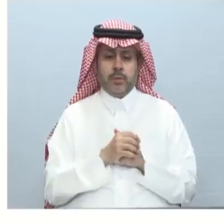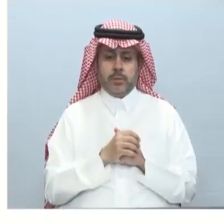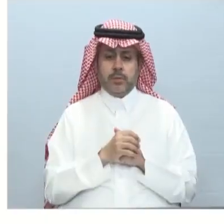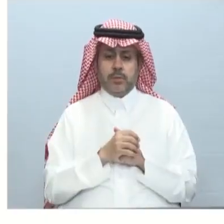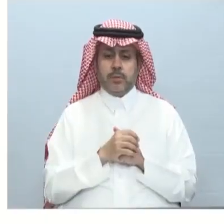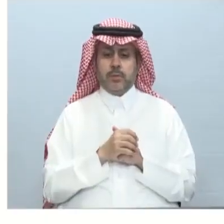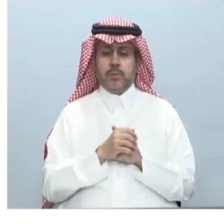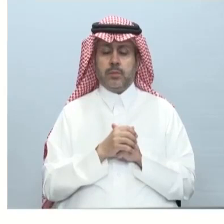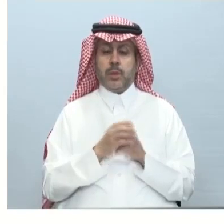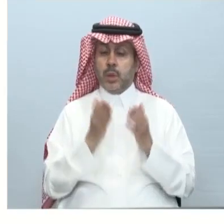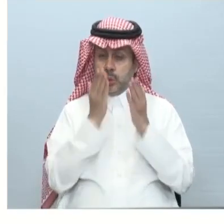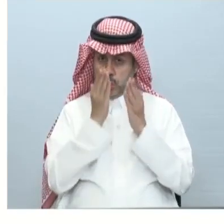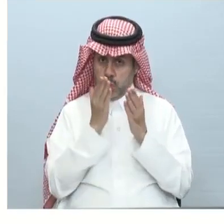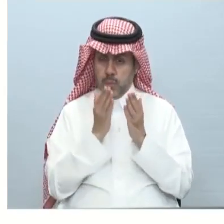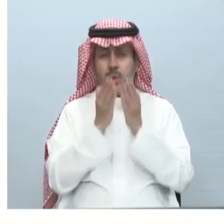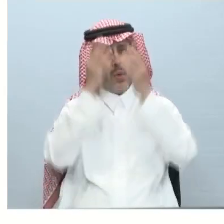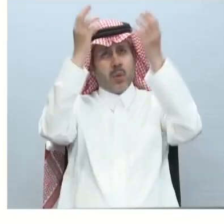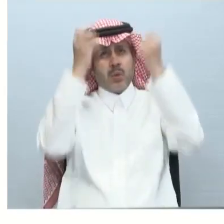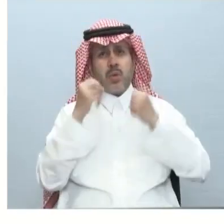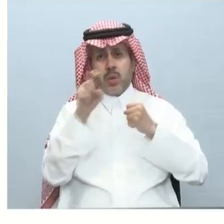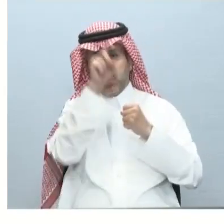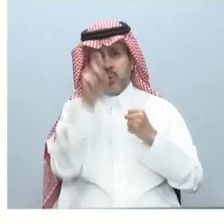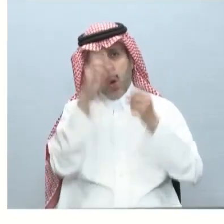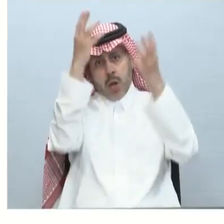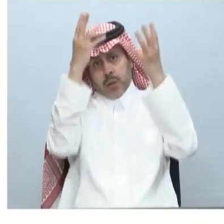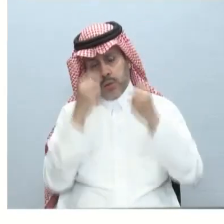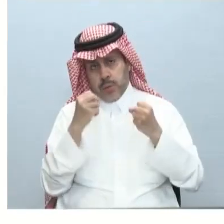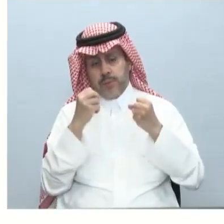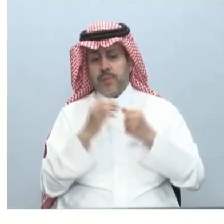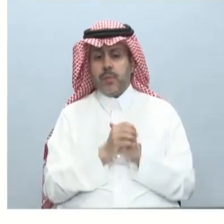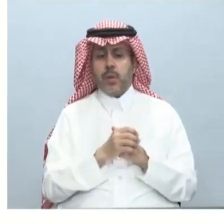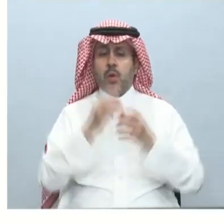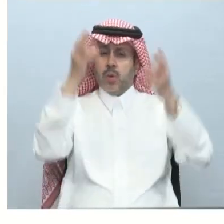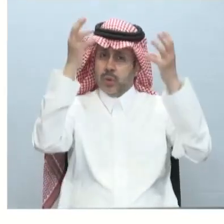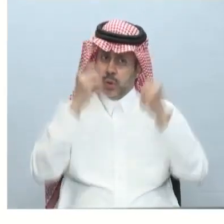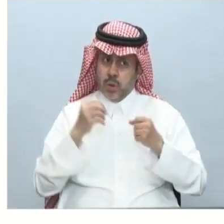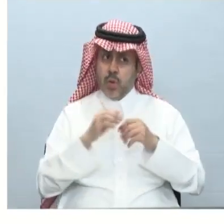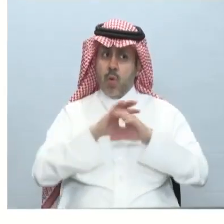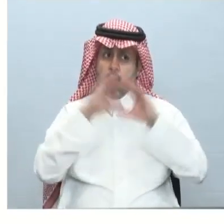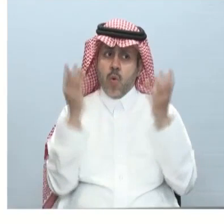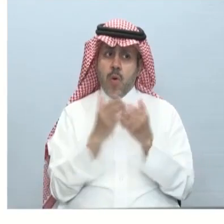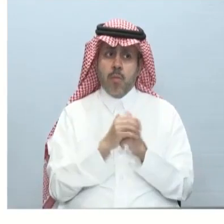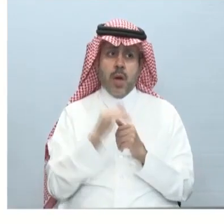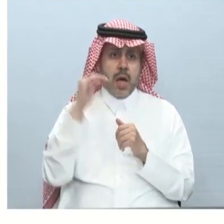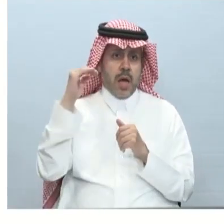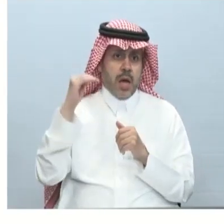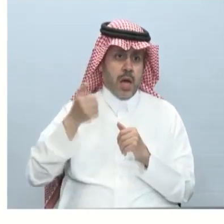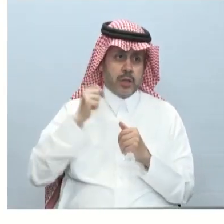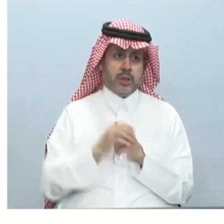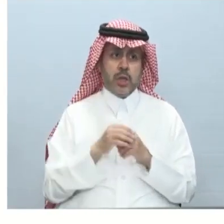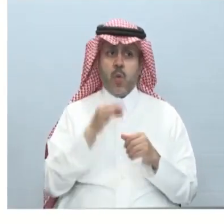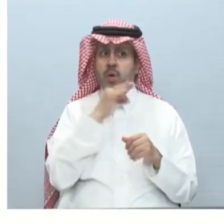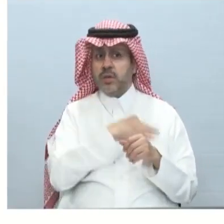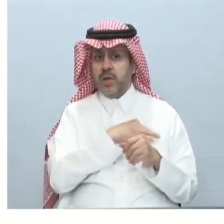معي الدعاء ان يسال العبد ربه كل ما يحتاجه وينتفع به من امور الدنيا